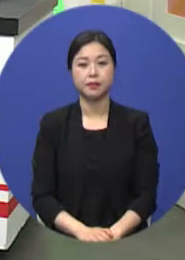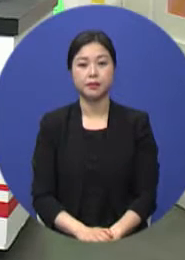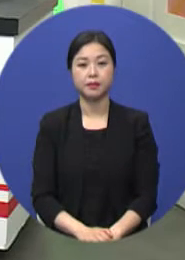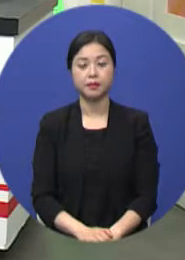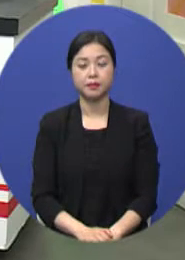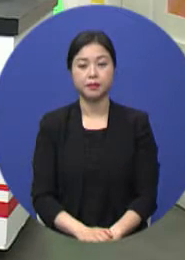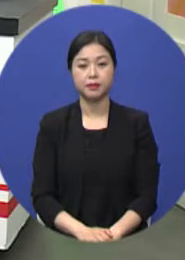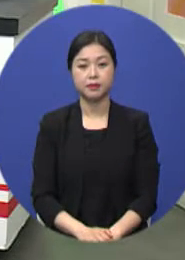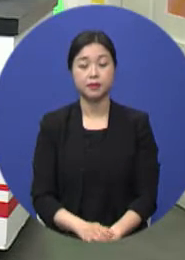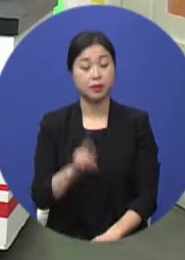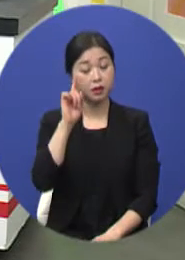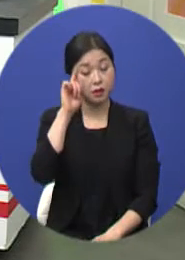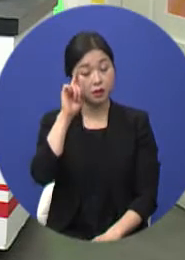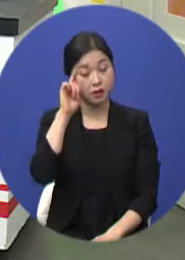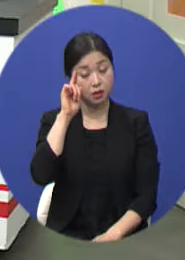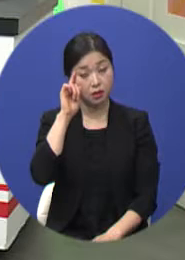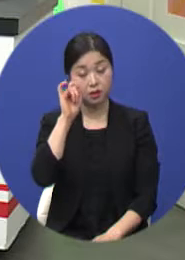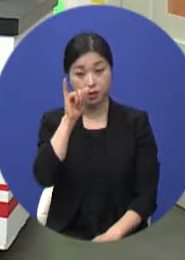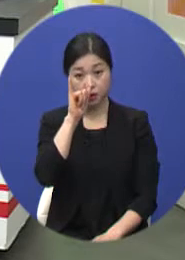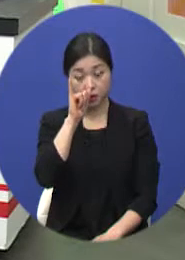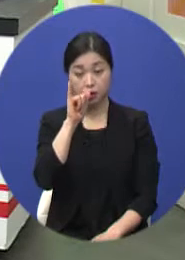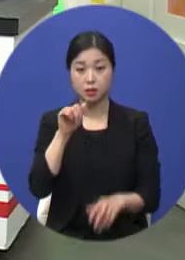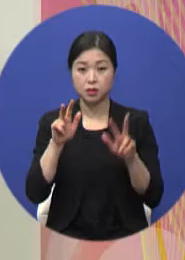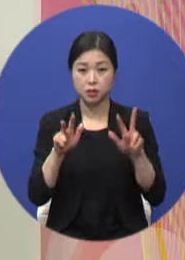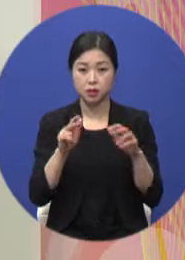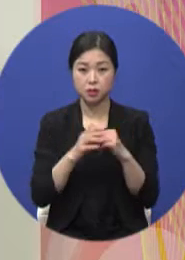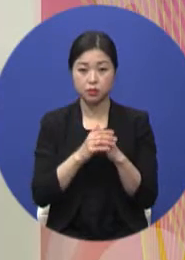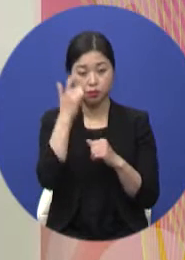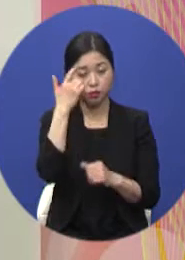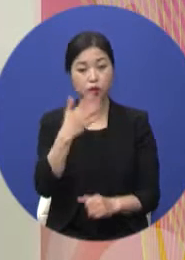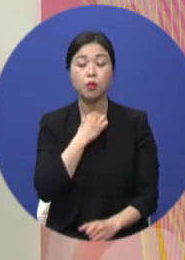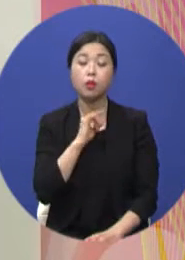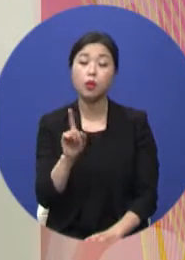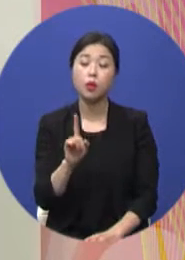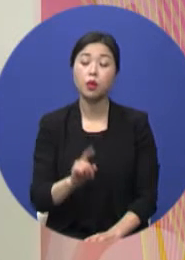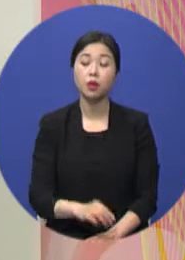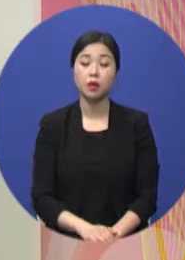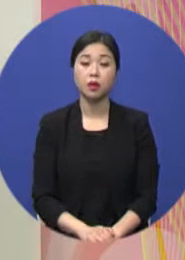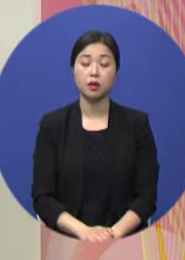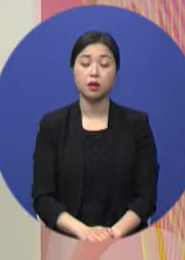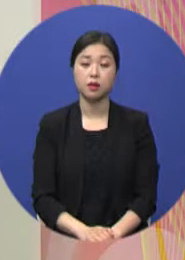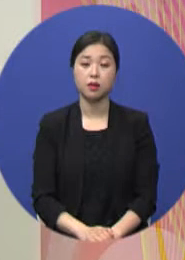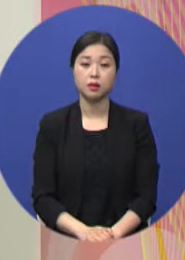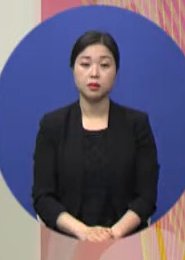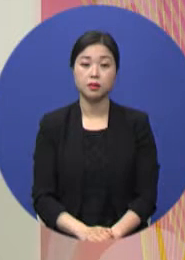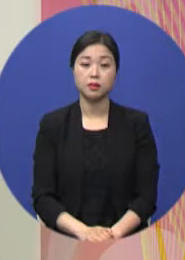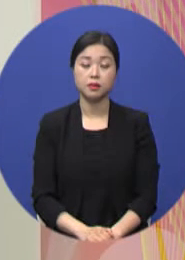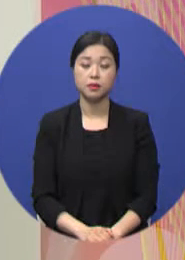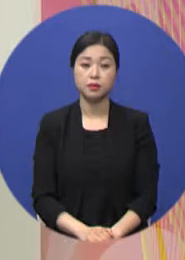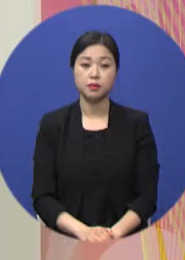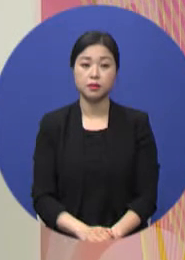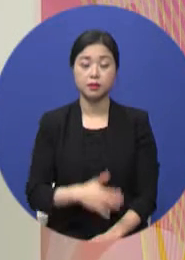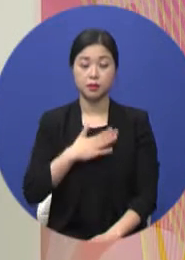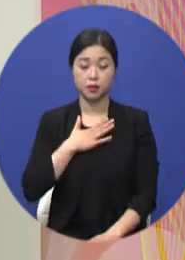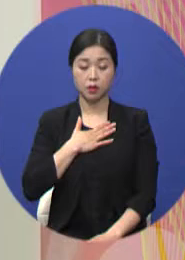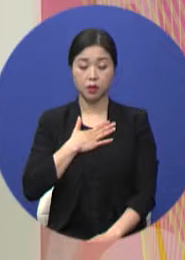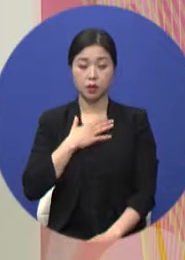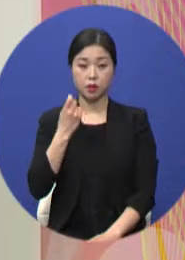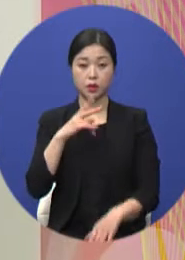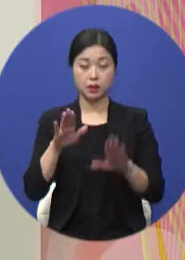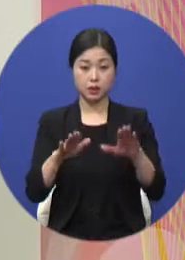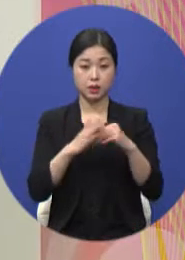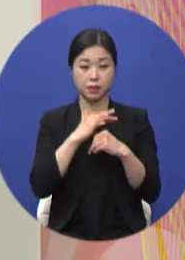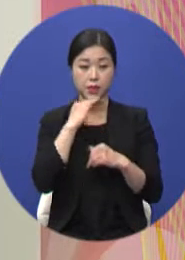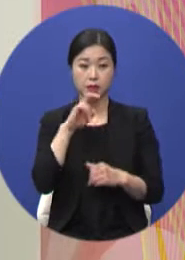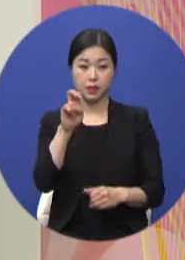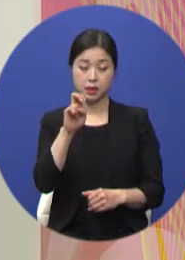그래서 저기 스트레스 받고 계셔갖고. 어떤 게 궁금하신가요? 아 이제 뭐 저도 그렇고 제가 지금 20대